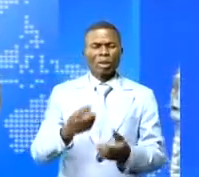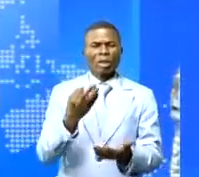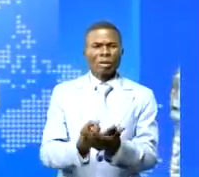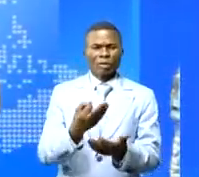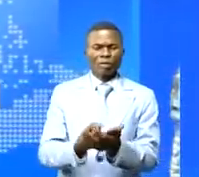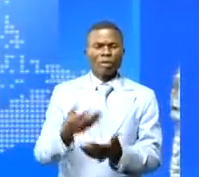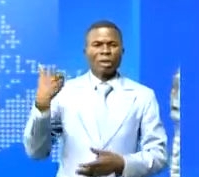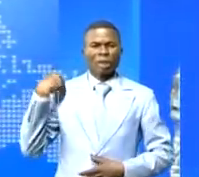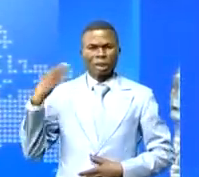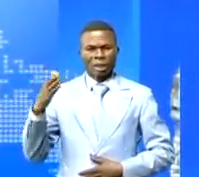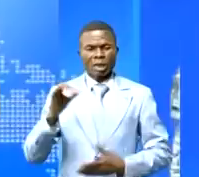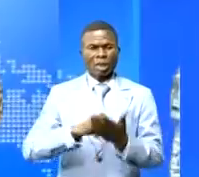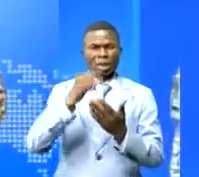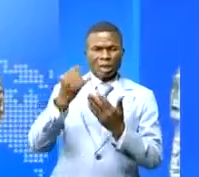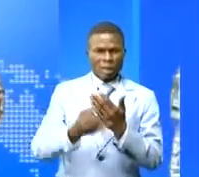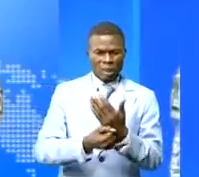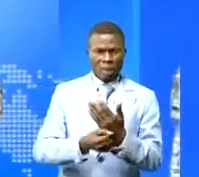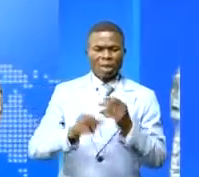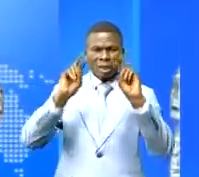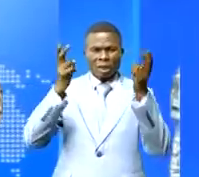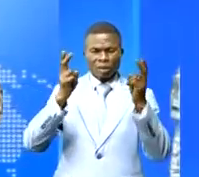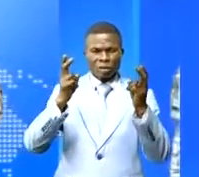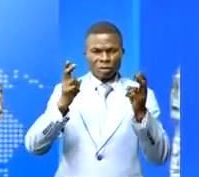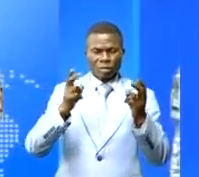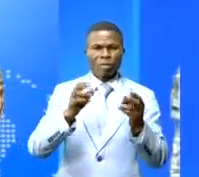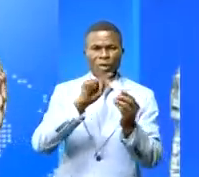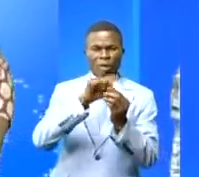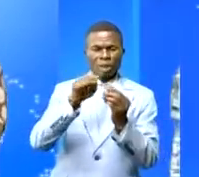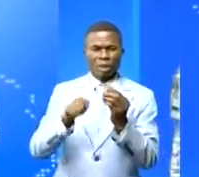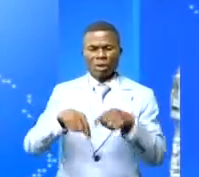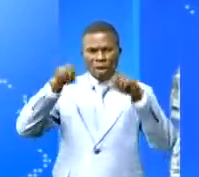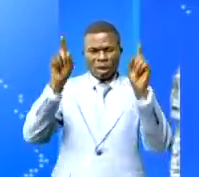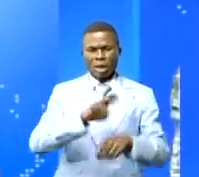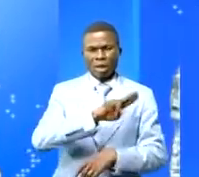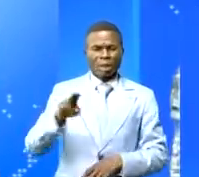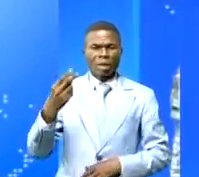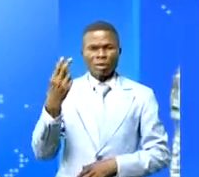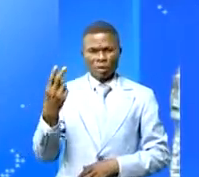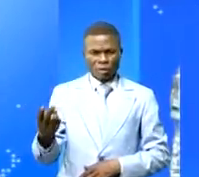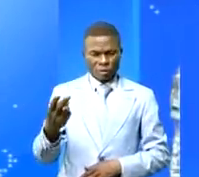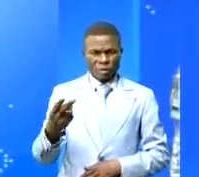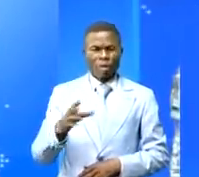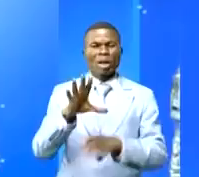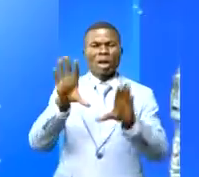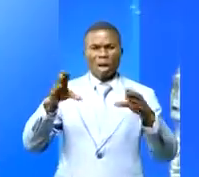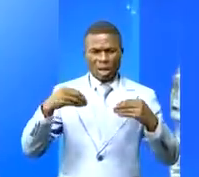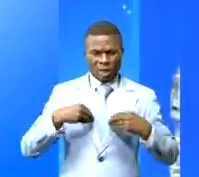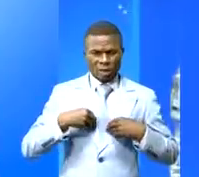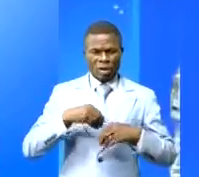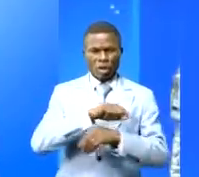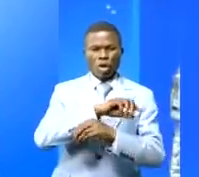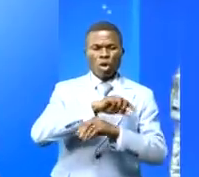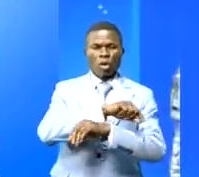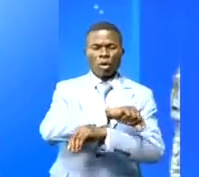finances publiques. Le projet de loi portant reddition des comptes exercice 2020 a été reçu par la Cour de